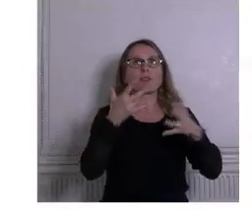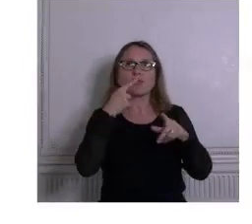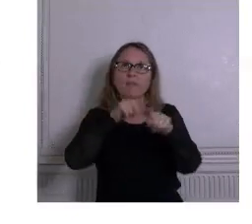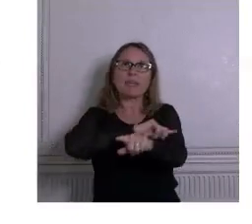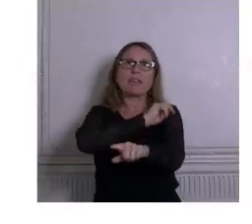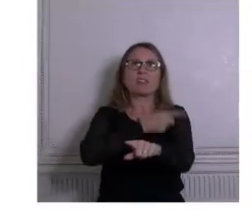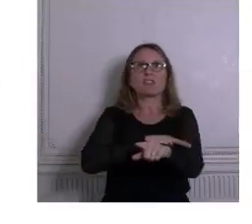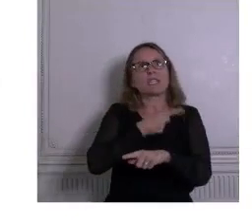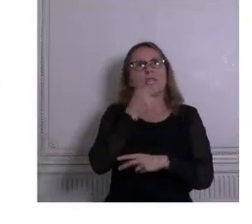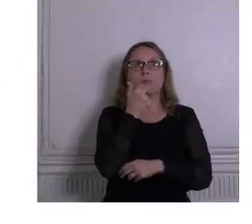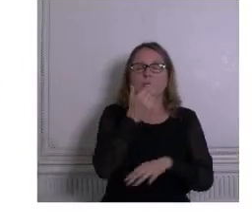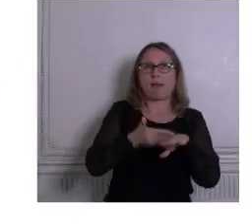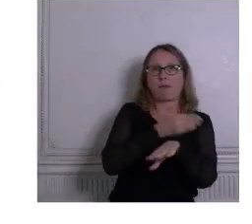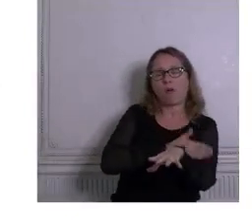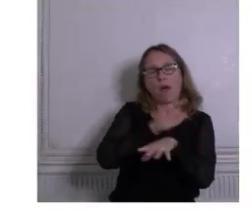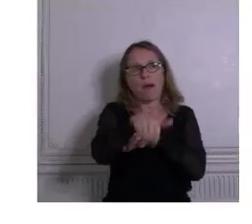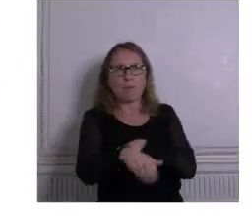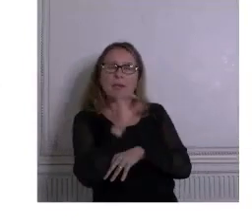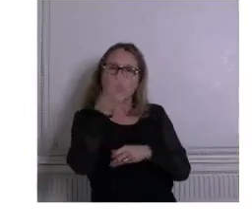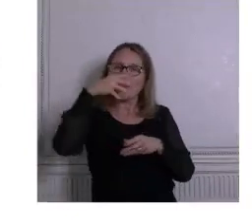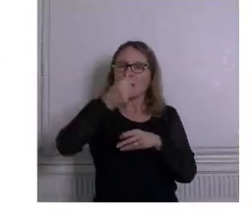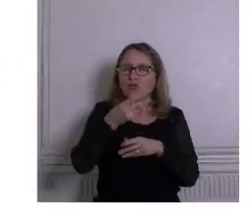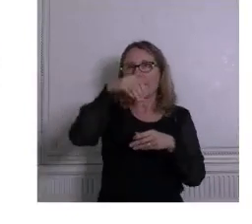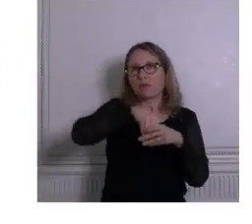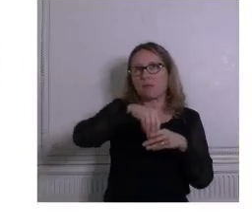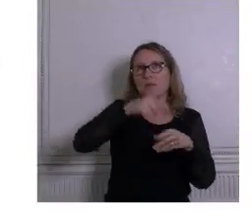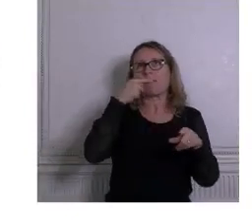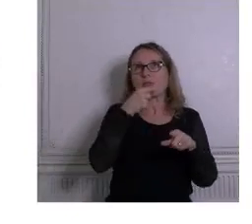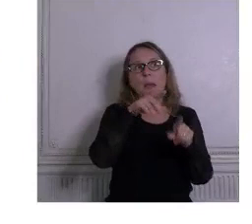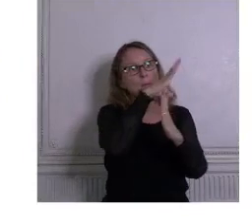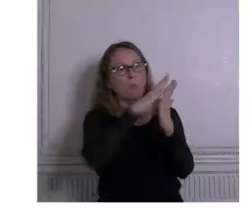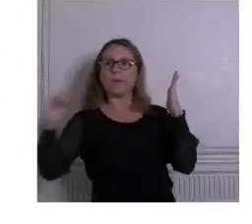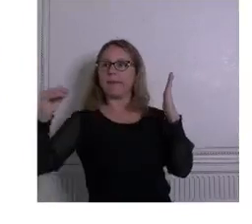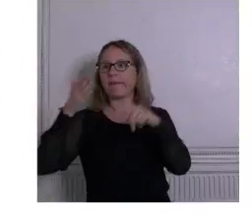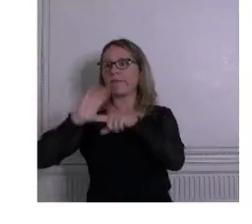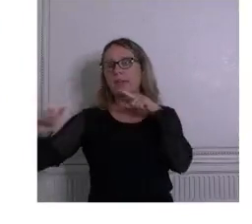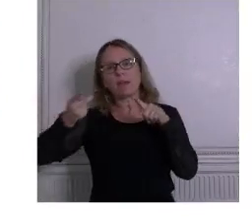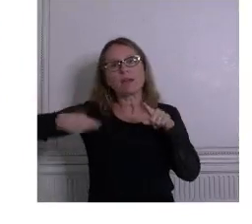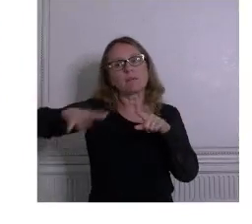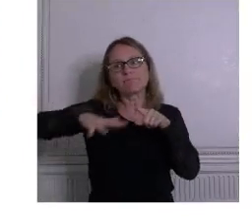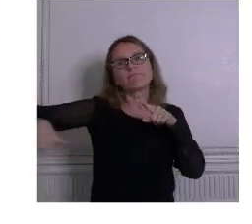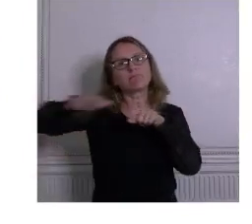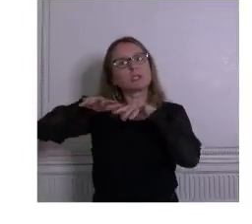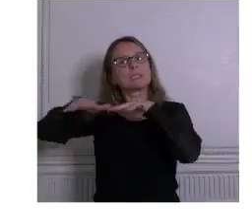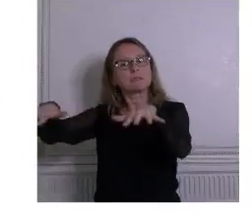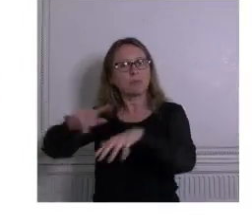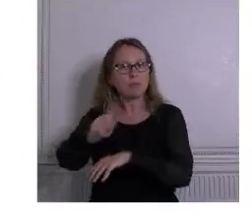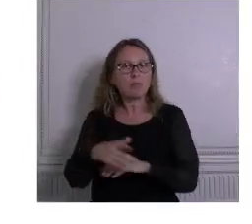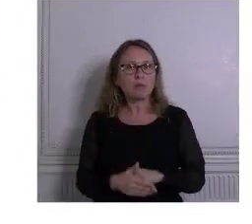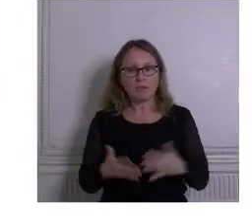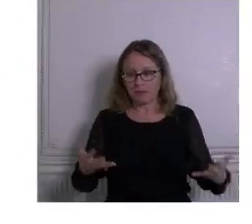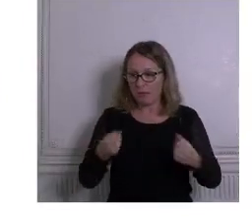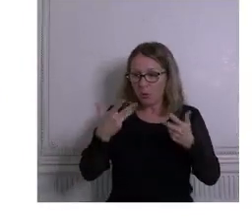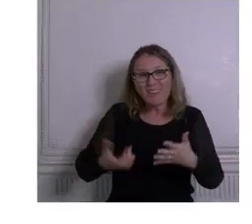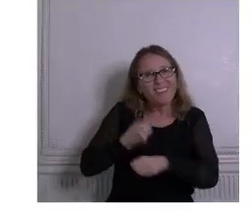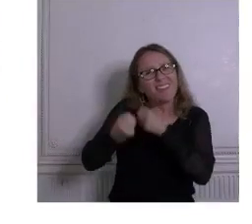il s'agit du poste de dépense le moins élevé. Le poste de dépense le plus élevé pour faire des économies, que